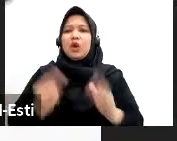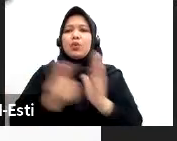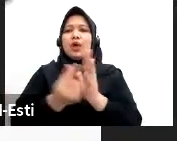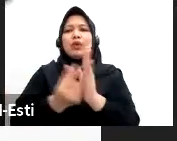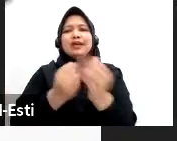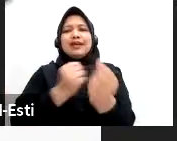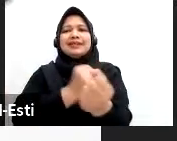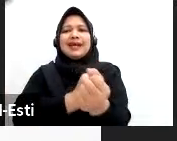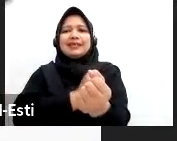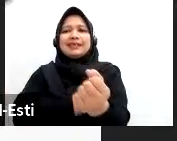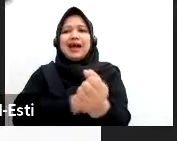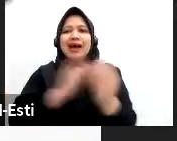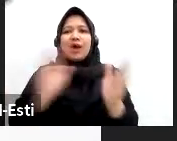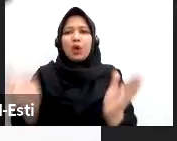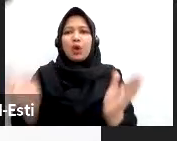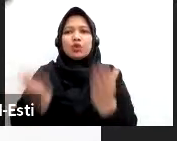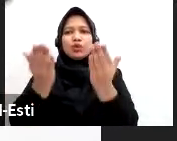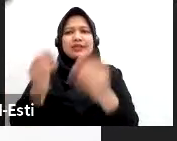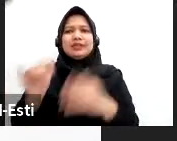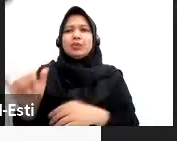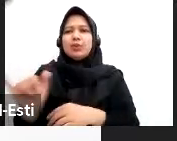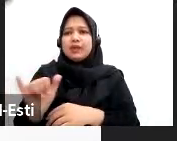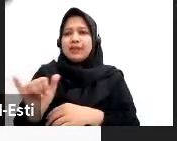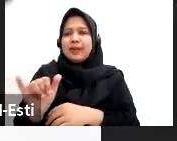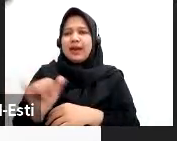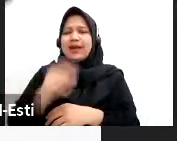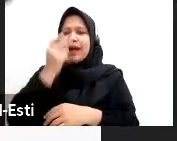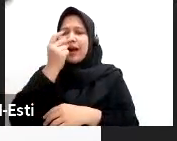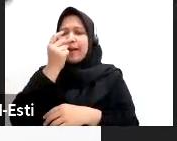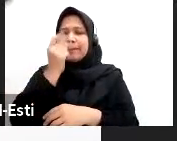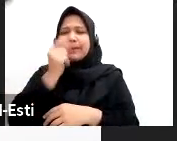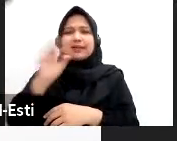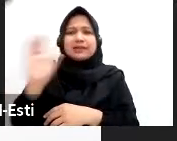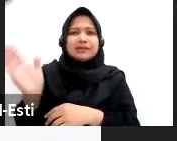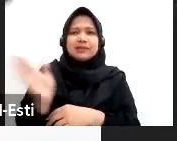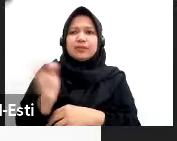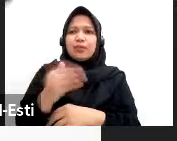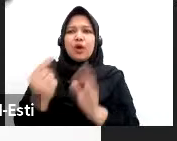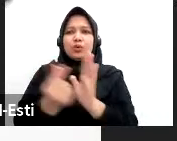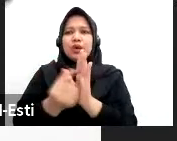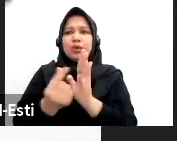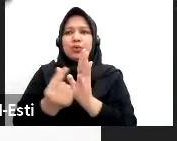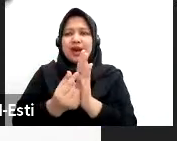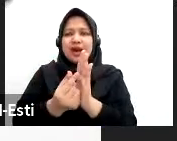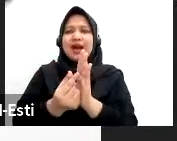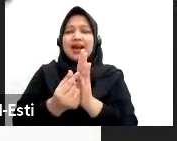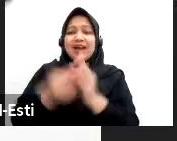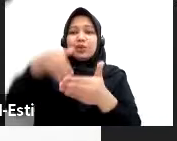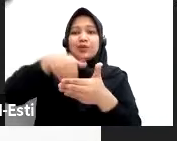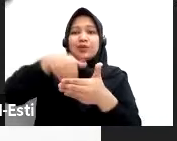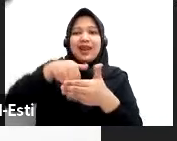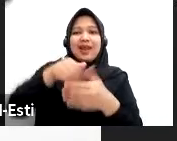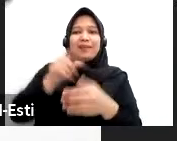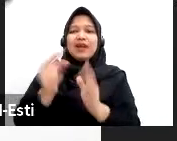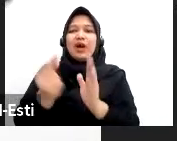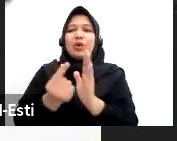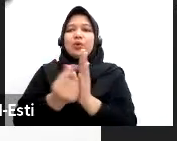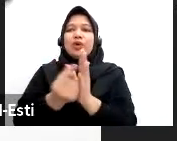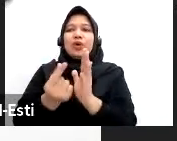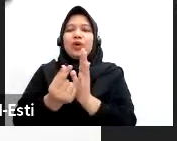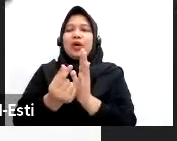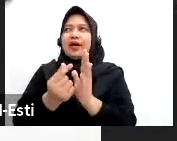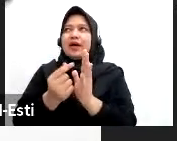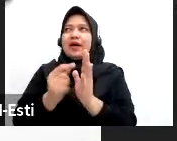Jadi hampir hampir semua undang-undang itu mempunyai hukum formil sendiri